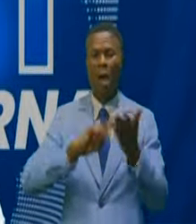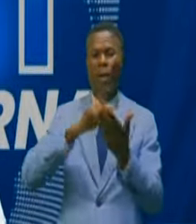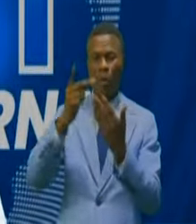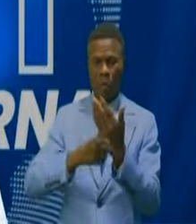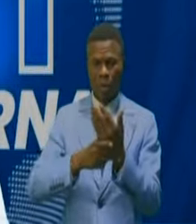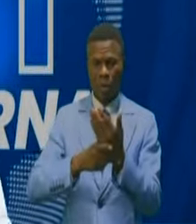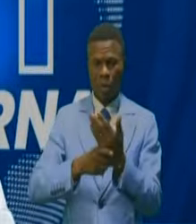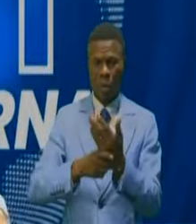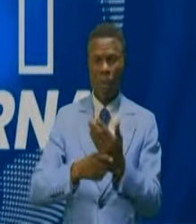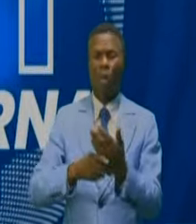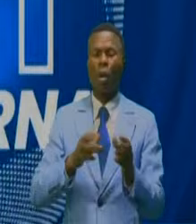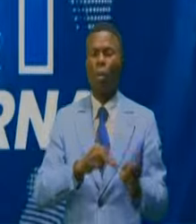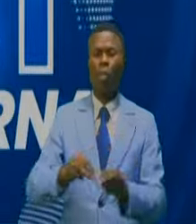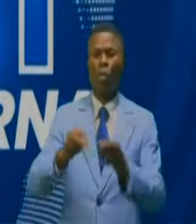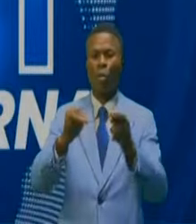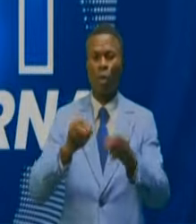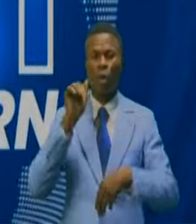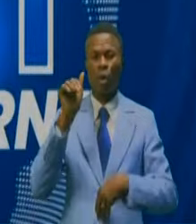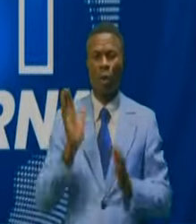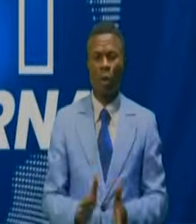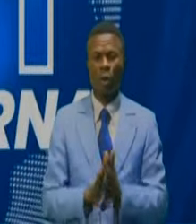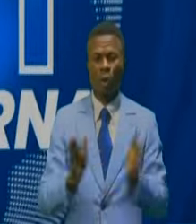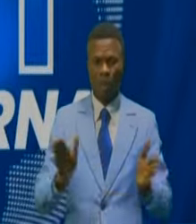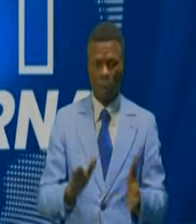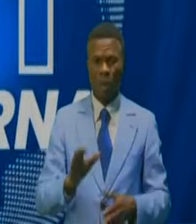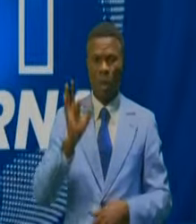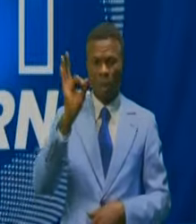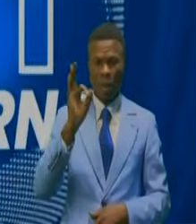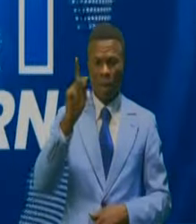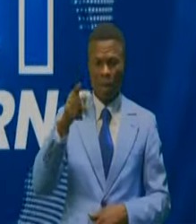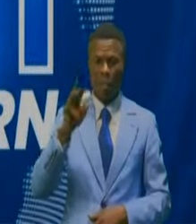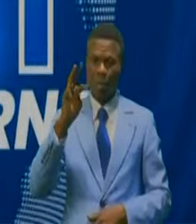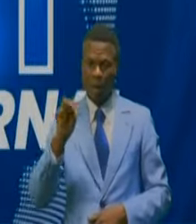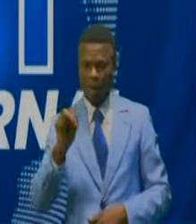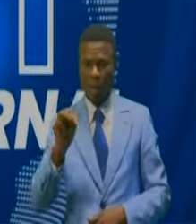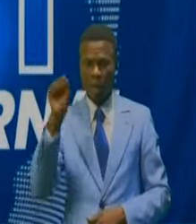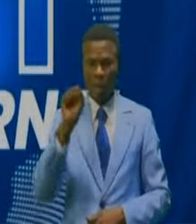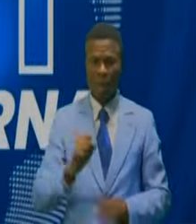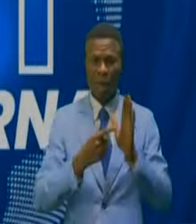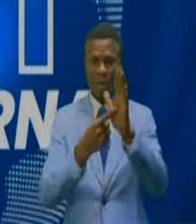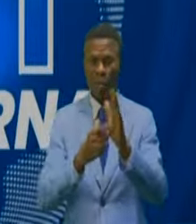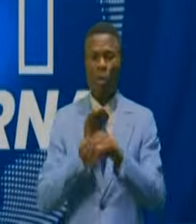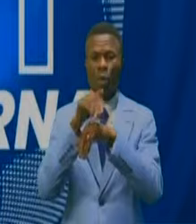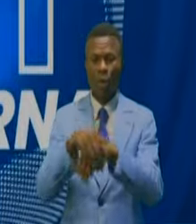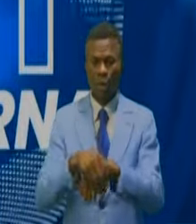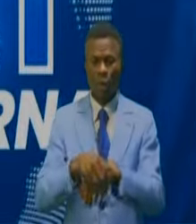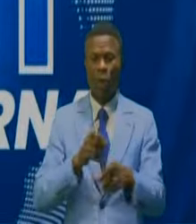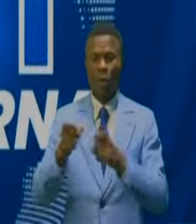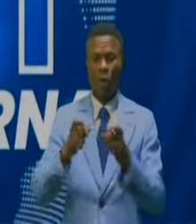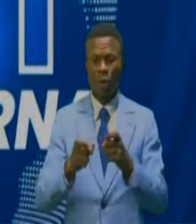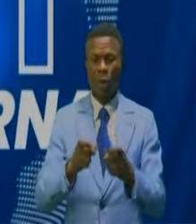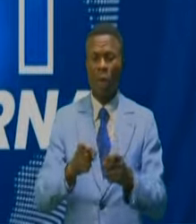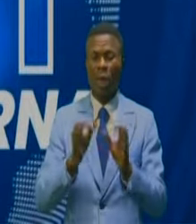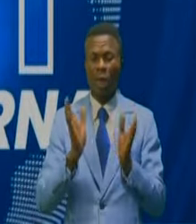du pilier 3, une façon pour le directeur général du FPMSA de démontrer leur engagement pour une gestion des